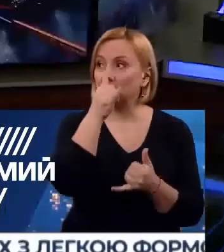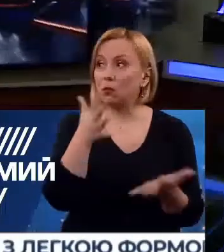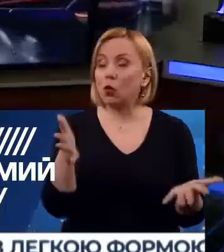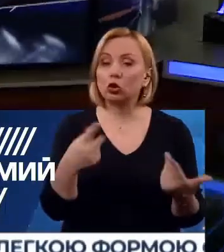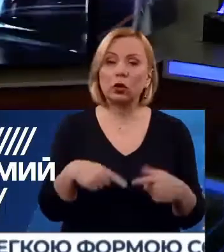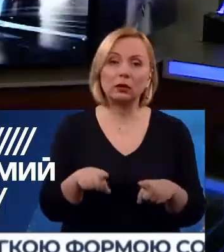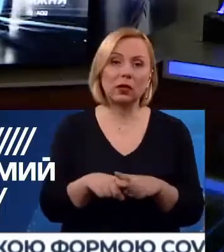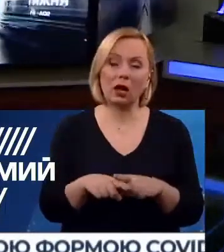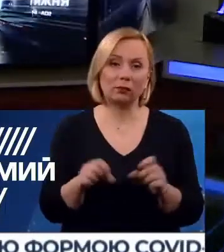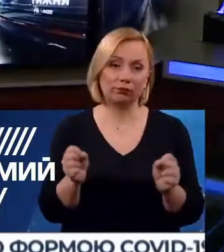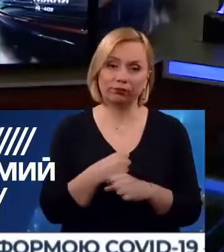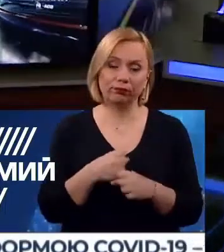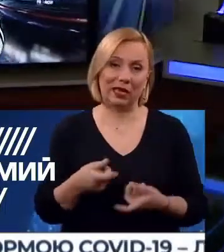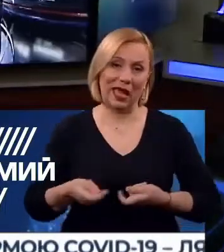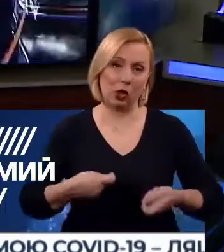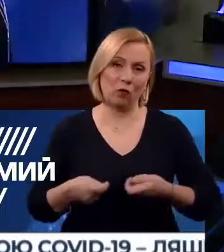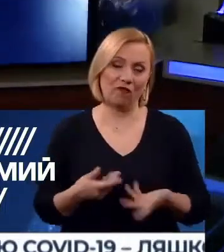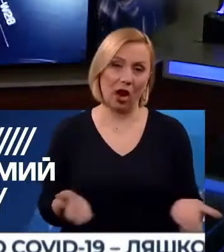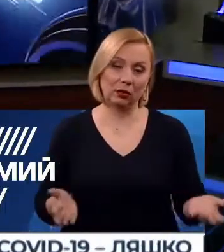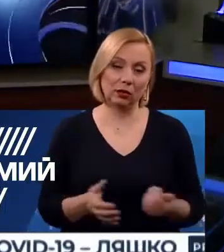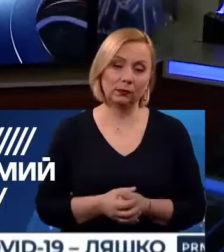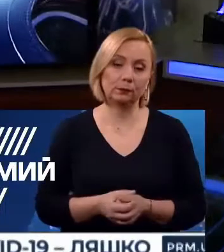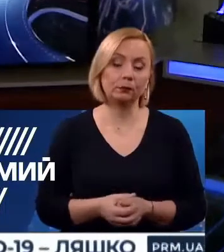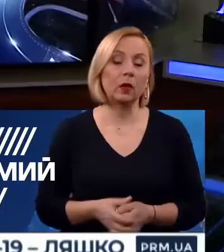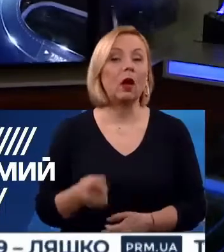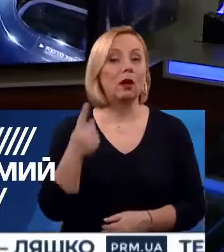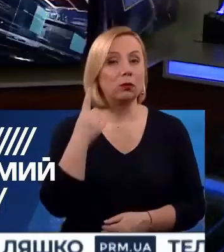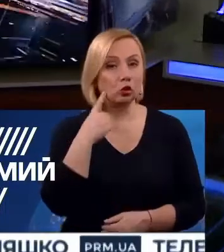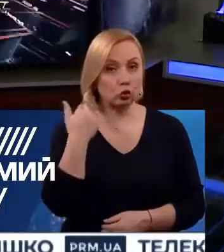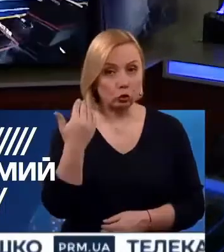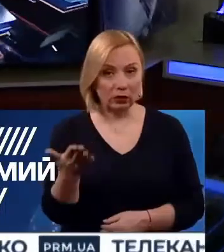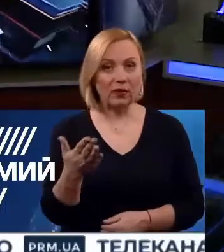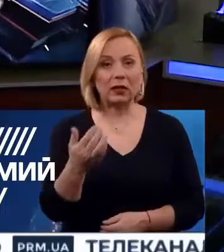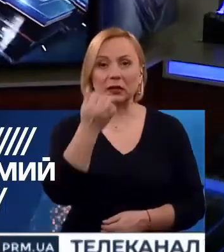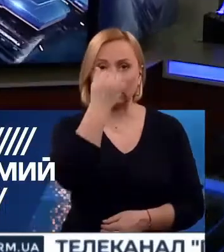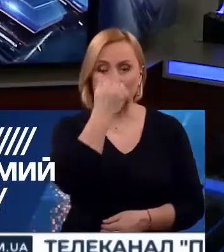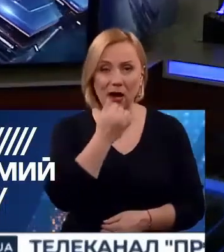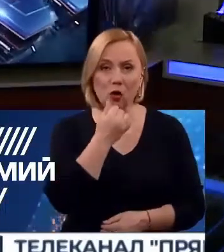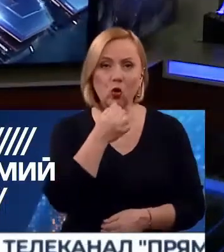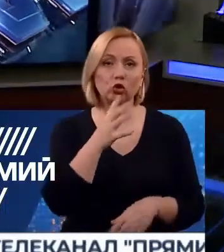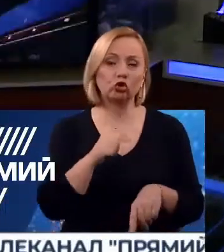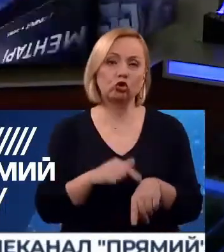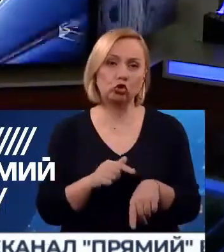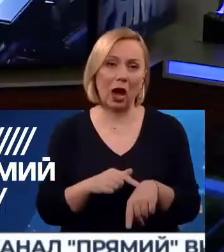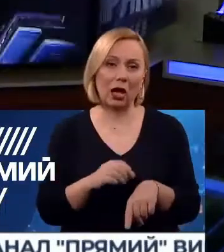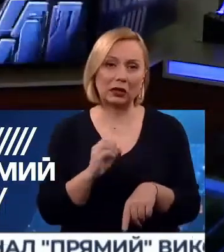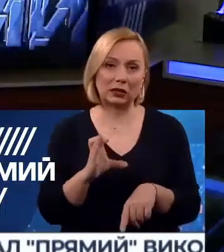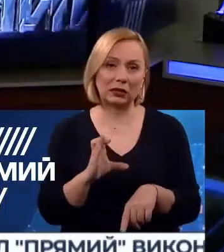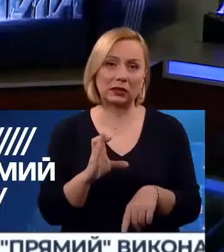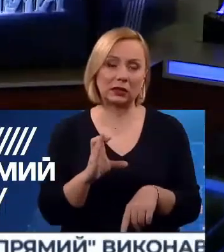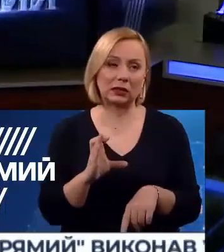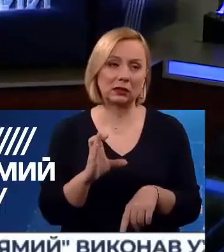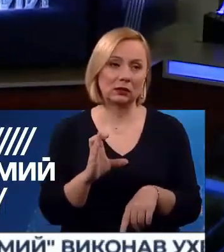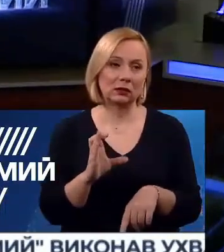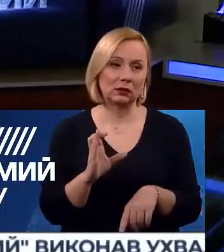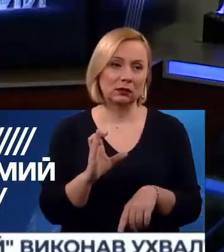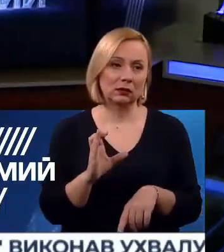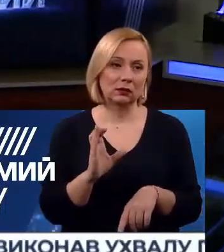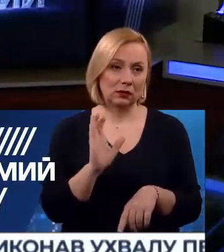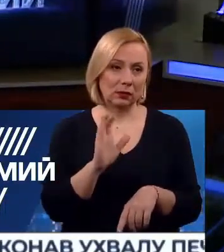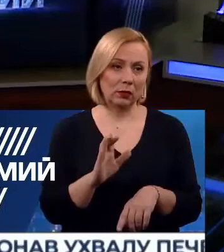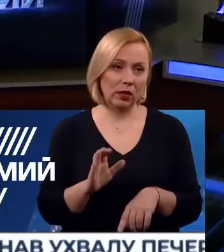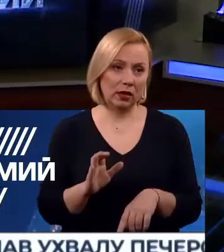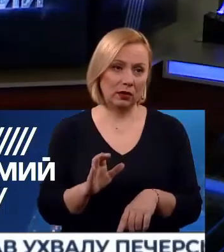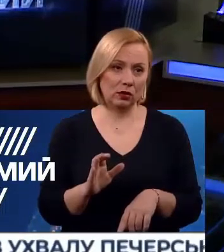неспроможно керувати цією пандемією. Пане Вадим, почула вас. Дуже дякую. На жаль, більше не можемо продовжувати. Час в нас просто збликає. Я хочу сказати вам,